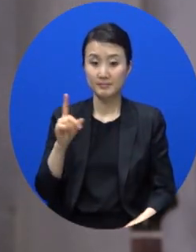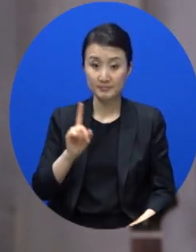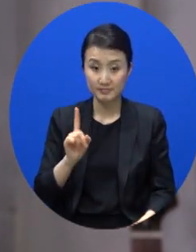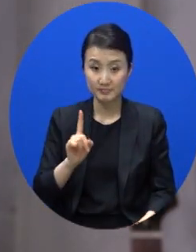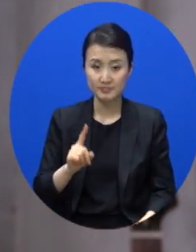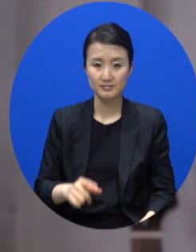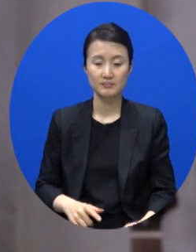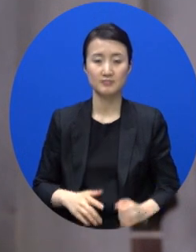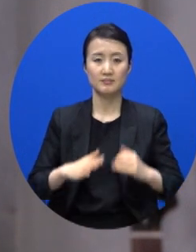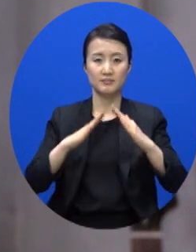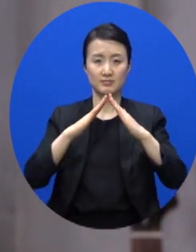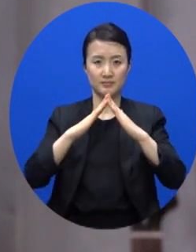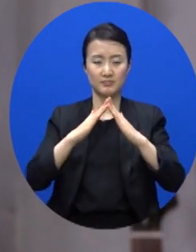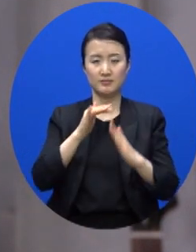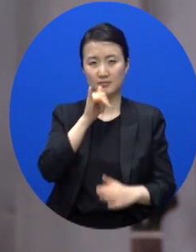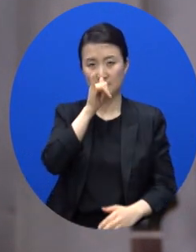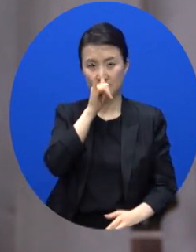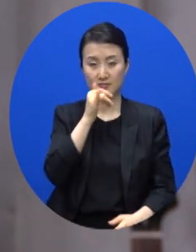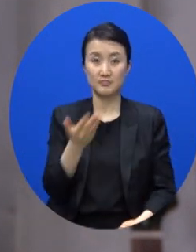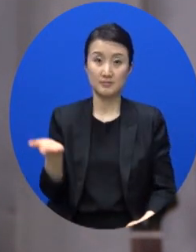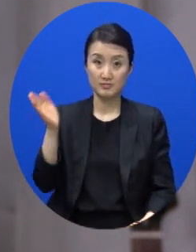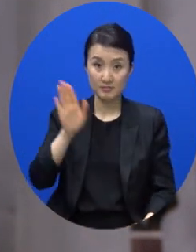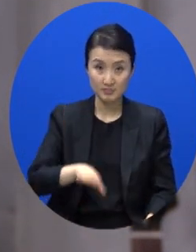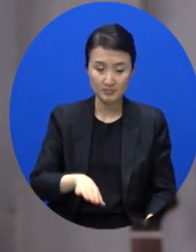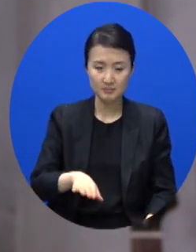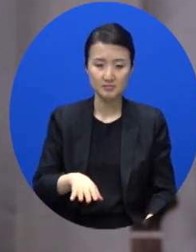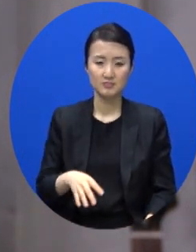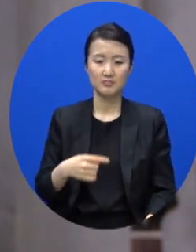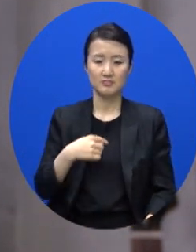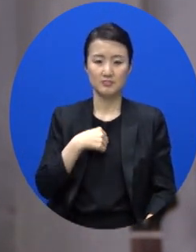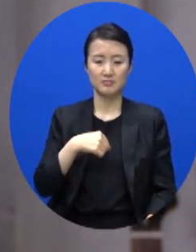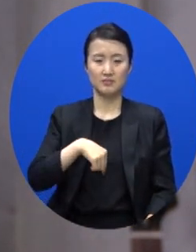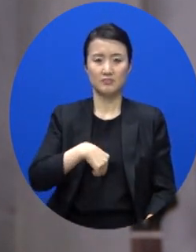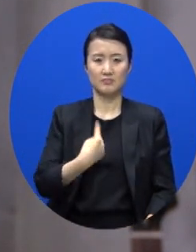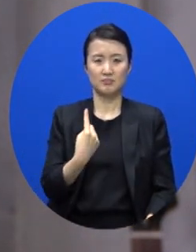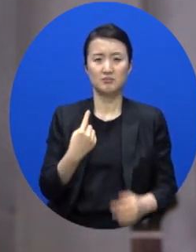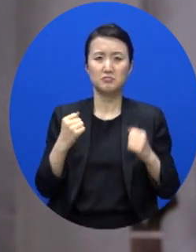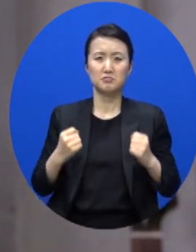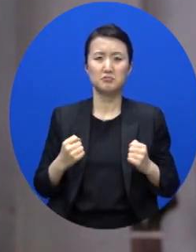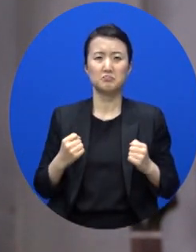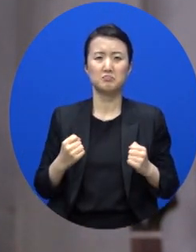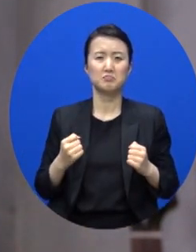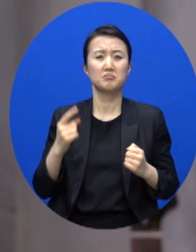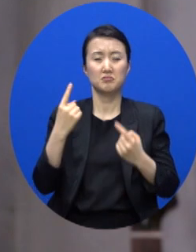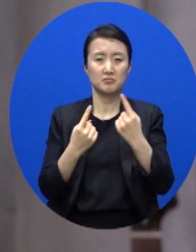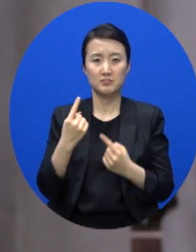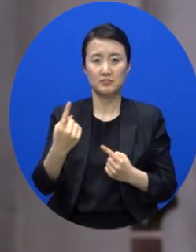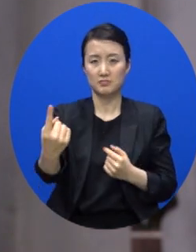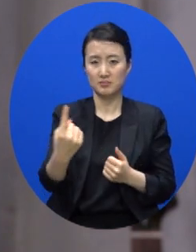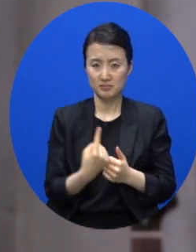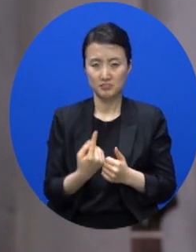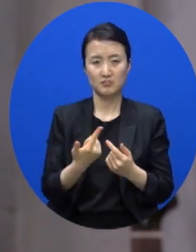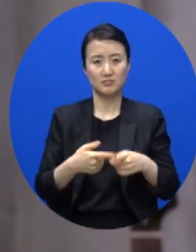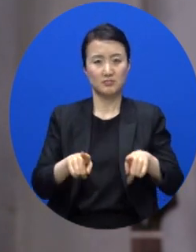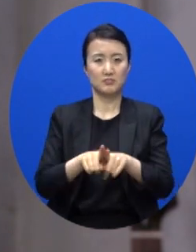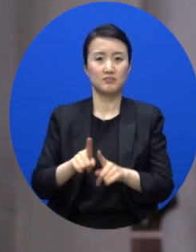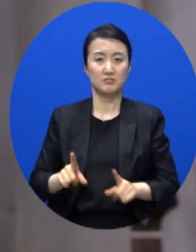있지만 내가 혼자 와 있으니 나하고 같이 살면서 공부하자. 그래서